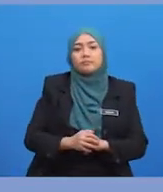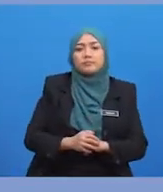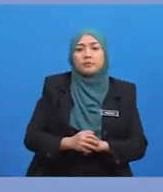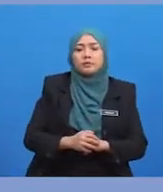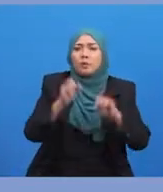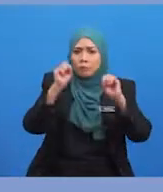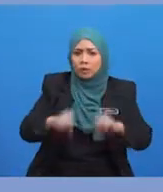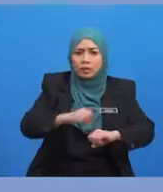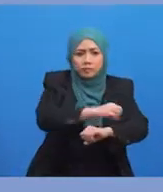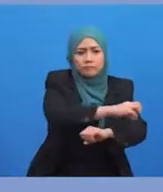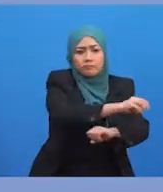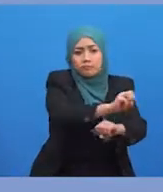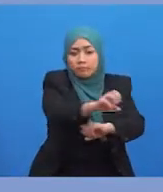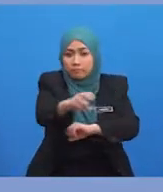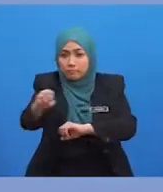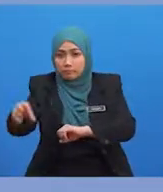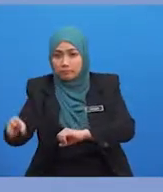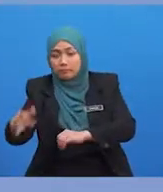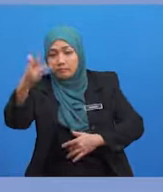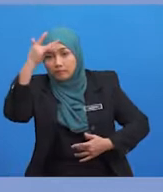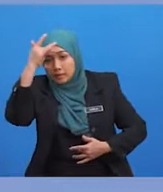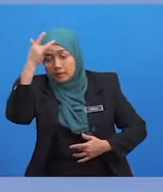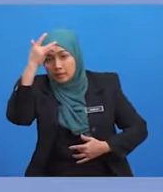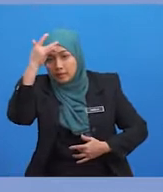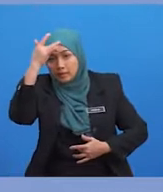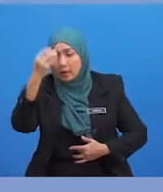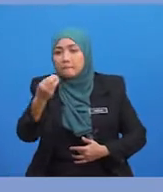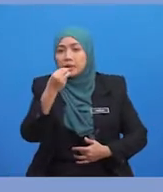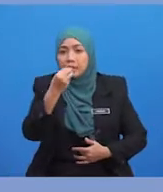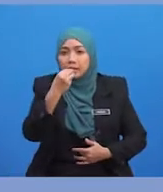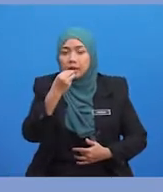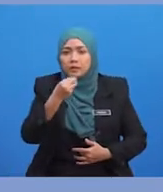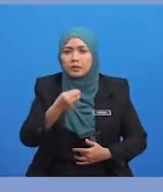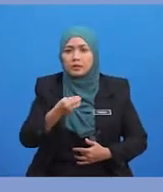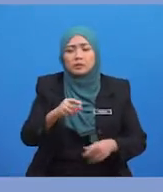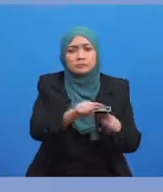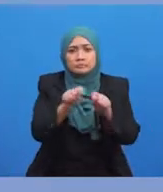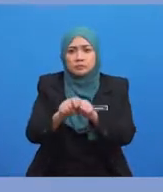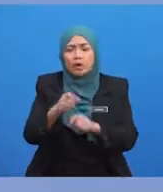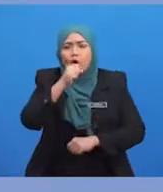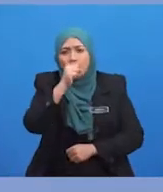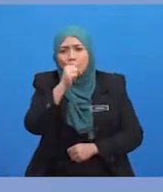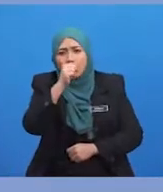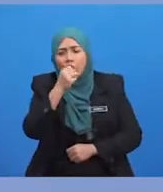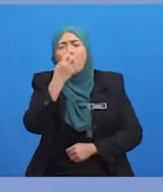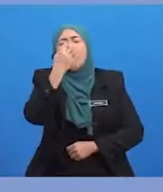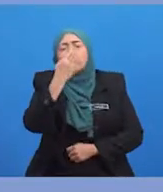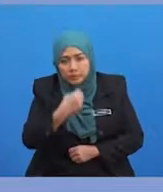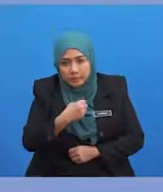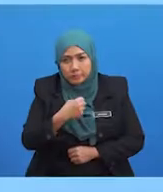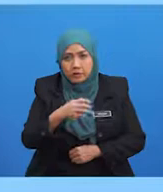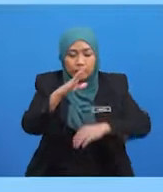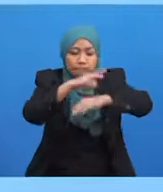mudah merebak melalui minuman, makanan, batuk, bersin atau melalui